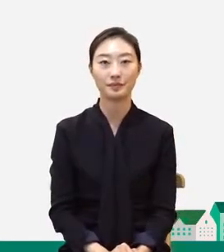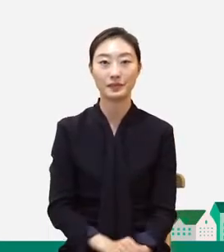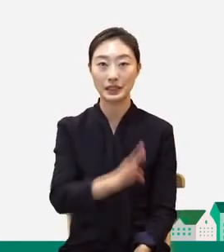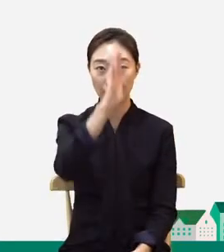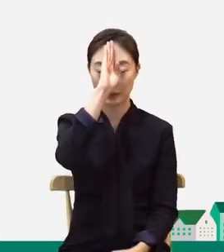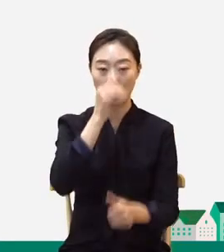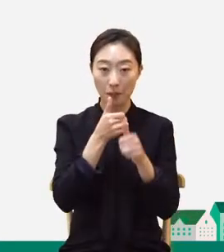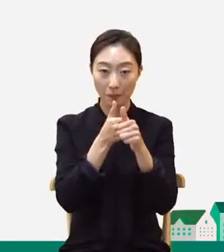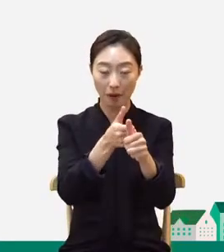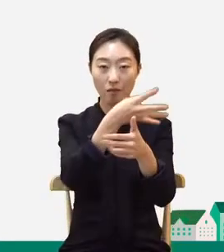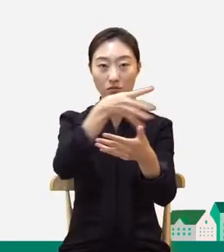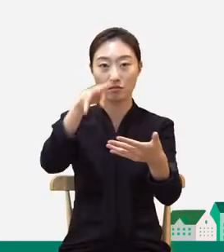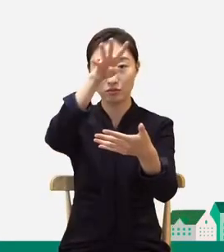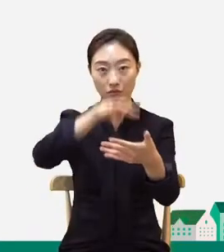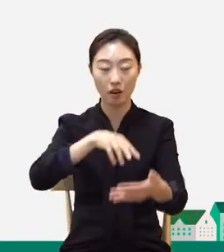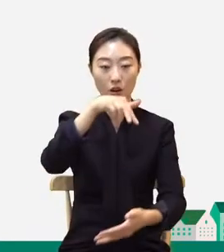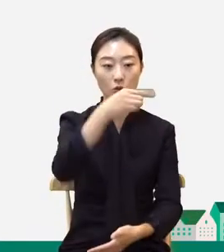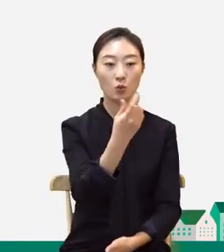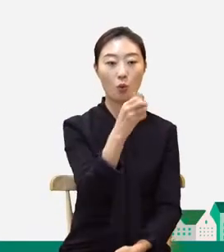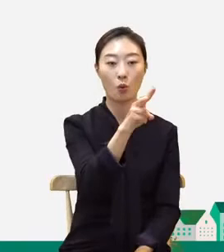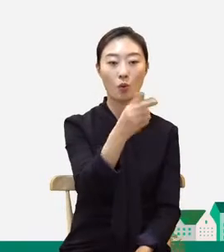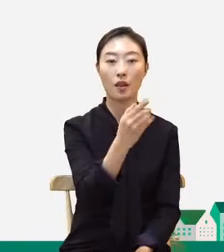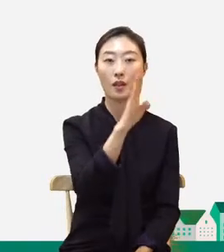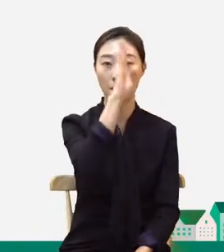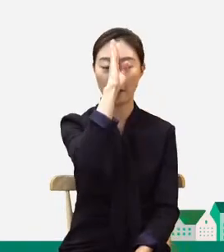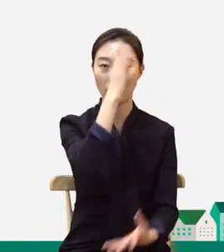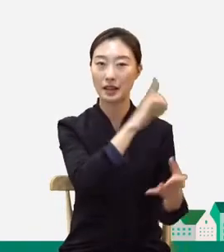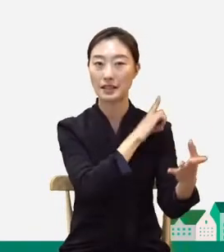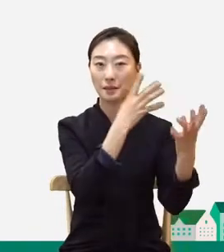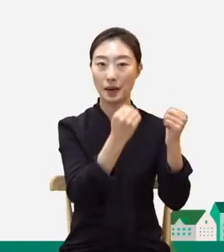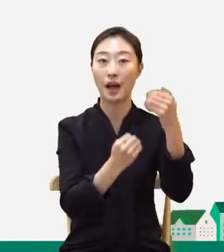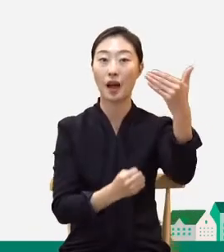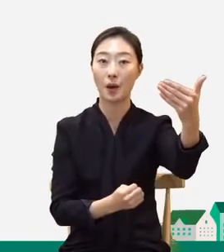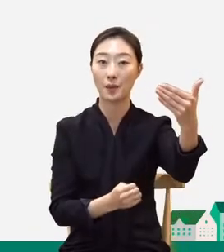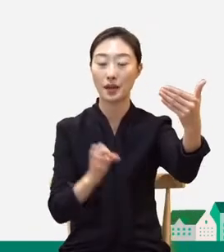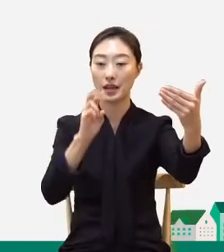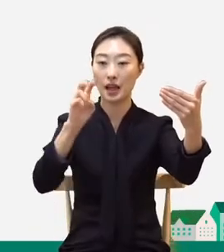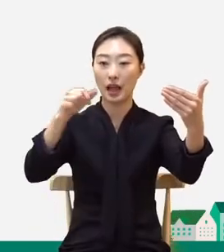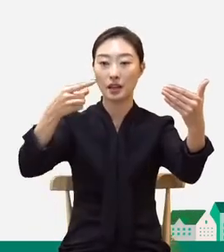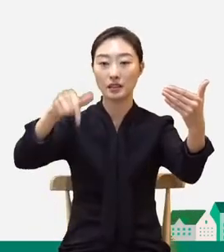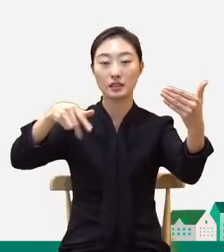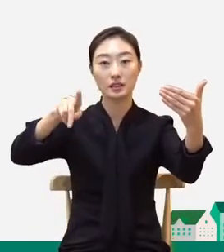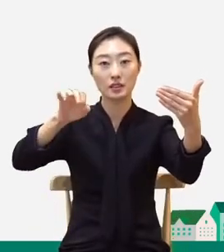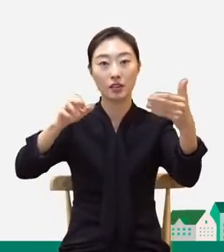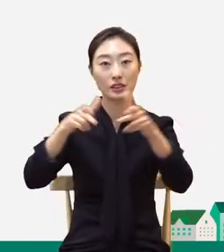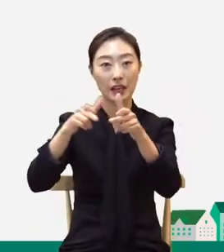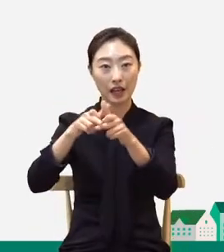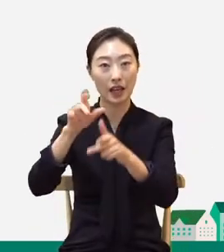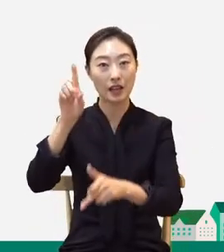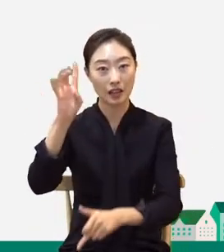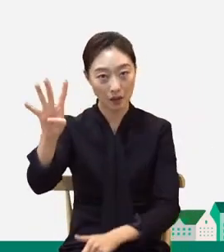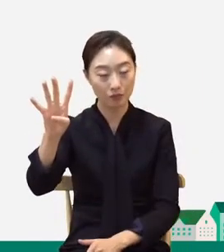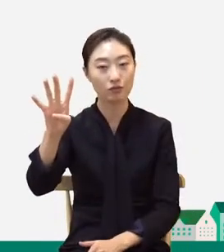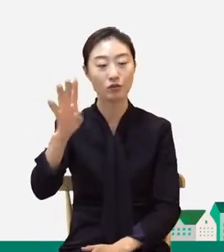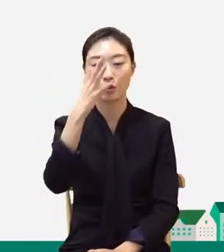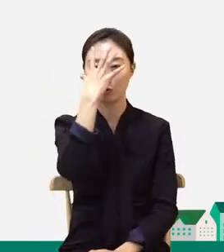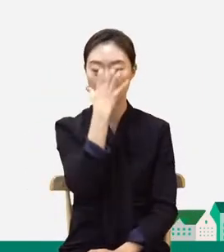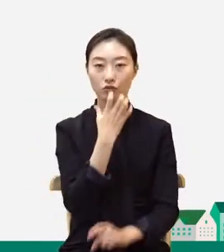질병별 분류입니다. 조현병이 가장 많습니다. 9분이시고요. 양극성 장애 4분, 우울증 1분 계십니다.